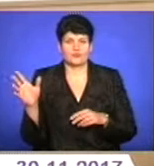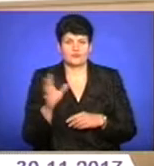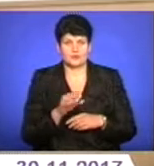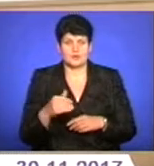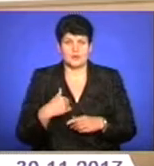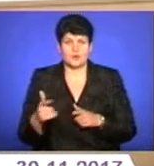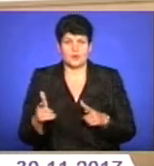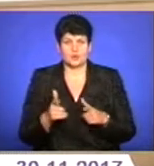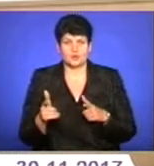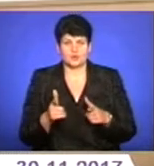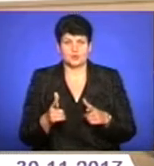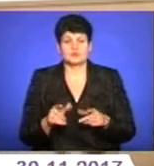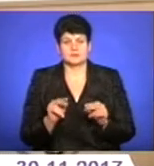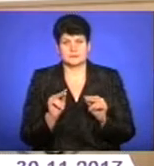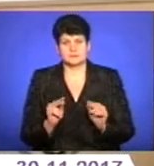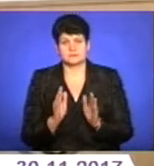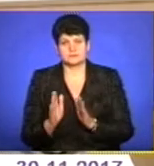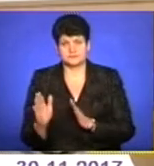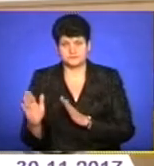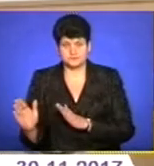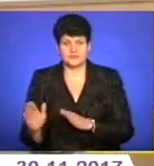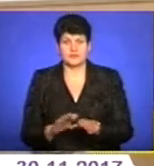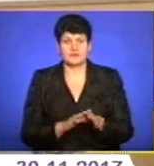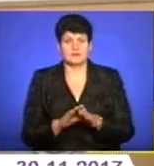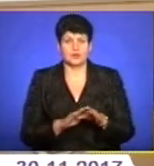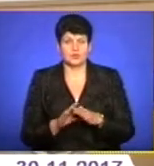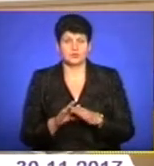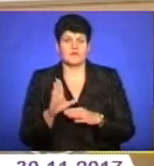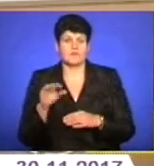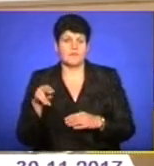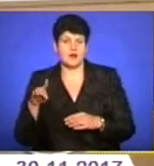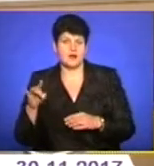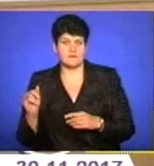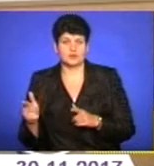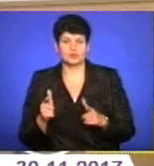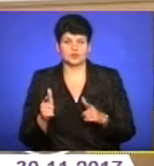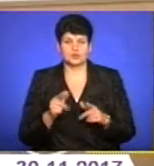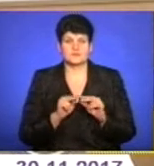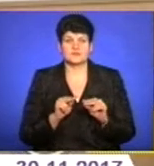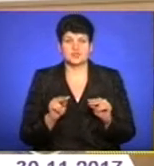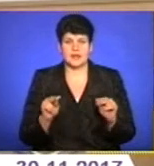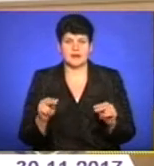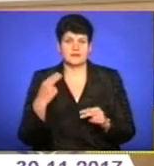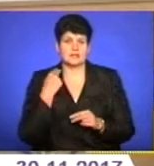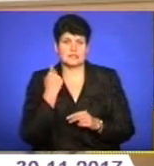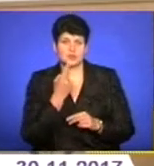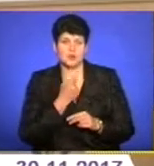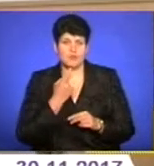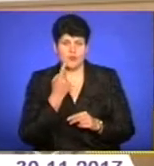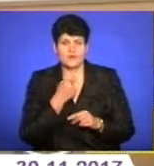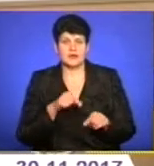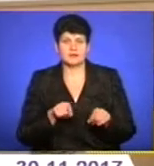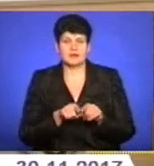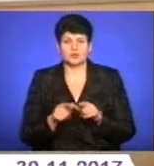готуюся сумлінно, виконуємо вправи, готуємося із вчителями англійської мови, а